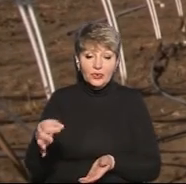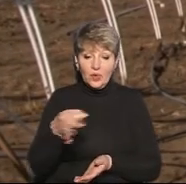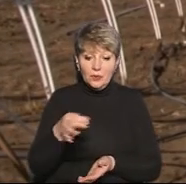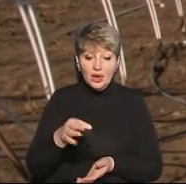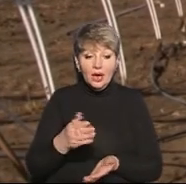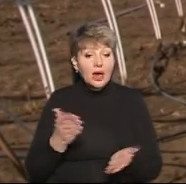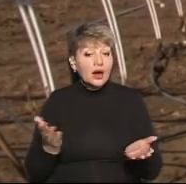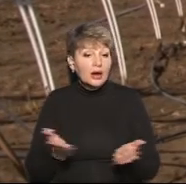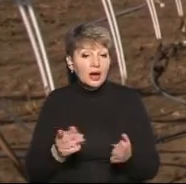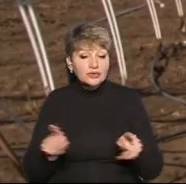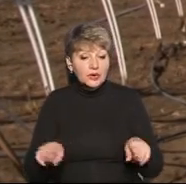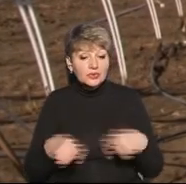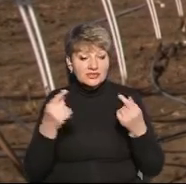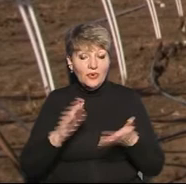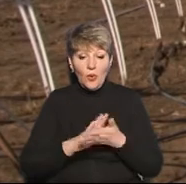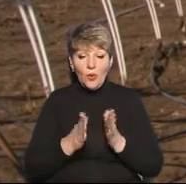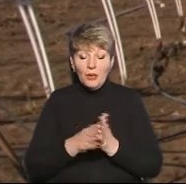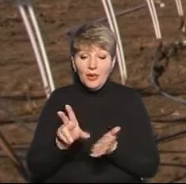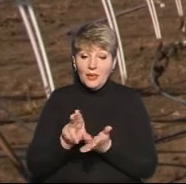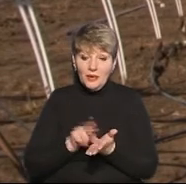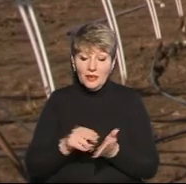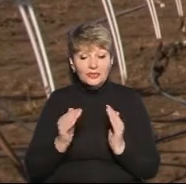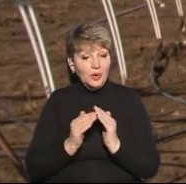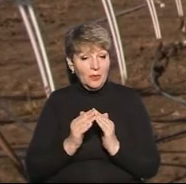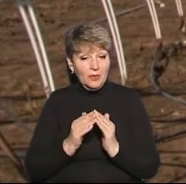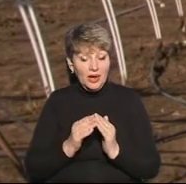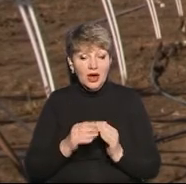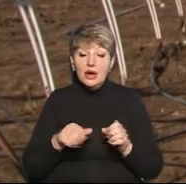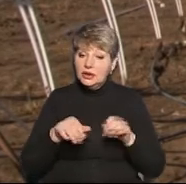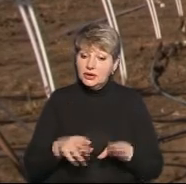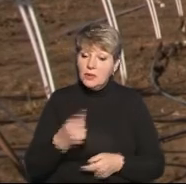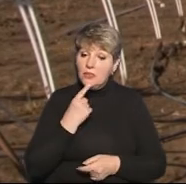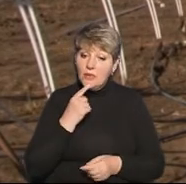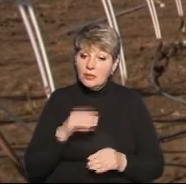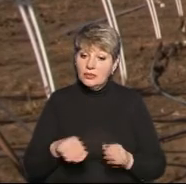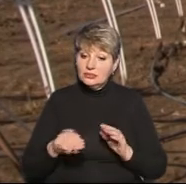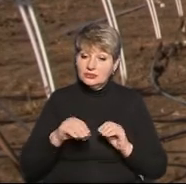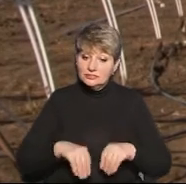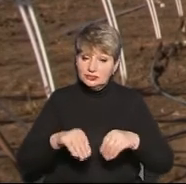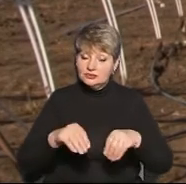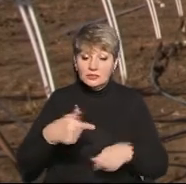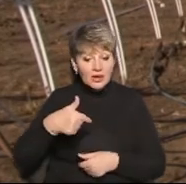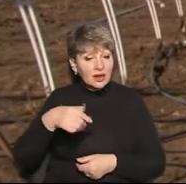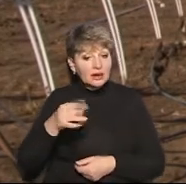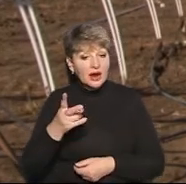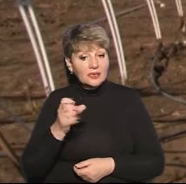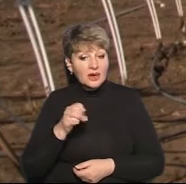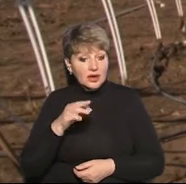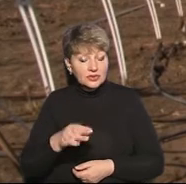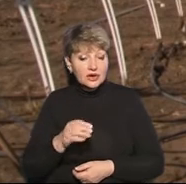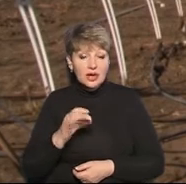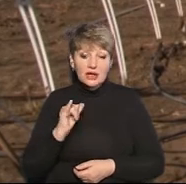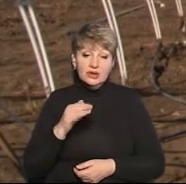області, якось створюємо собі умови домашні, по можливості. І вирішили спробувати посадити інжир, гранат, тому що тут схожий